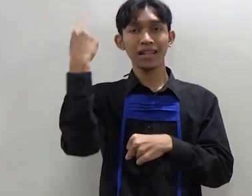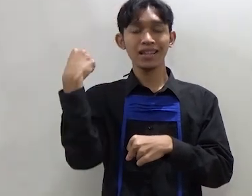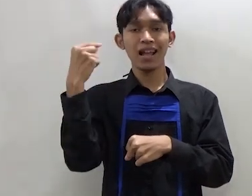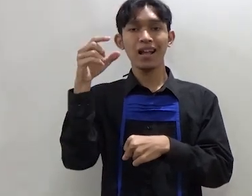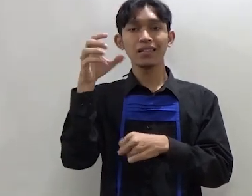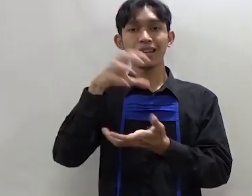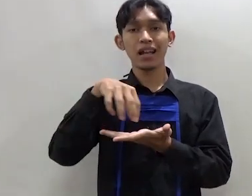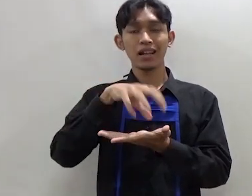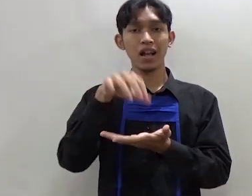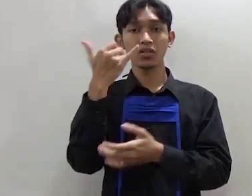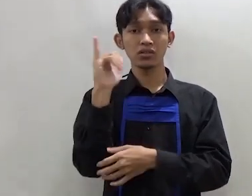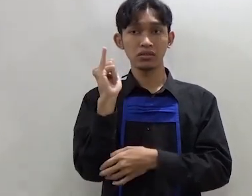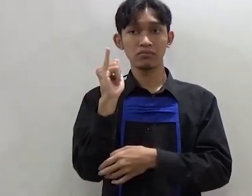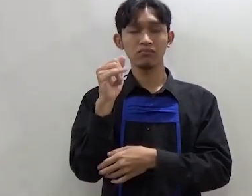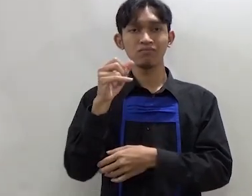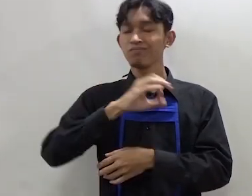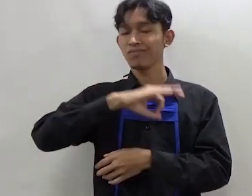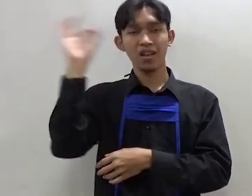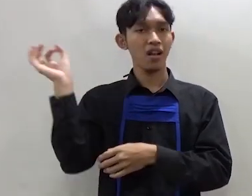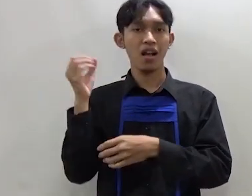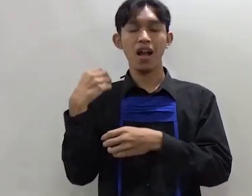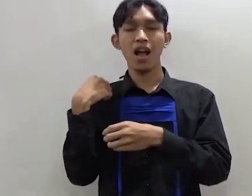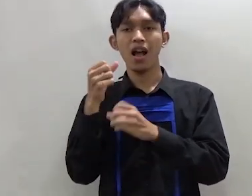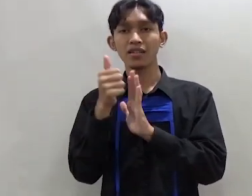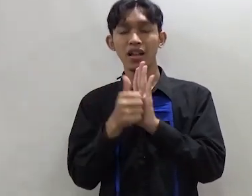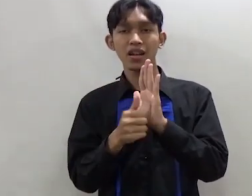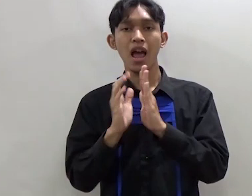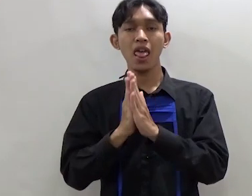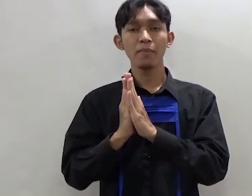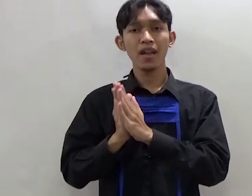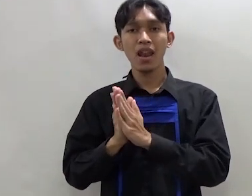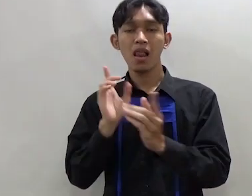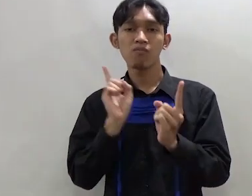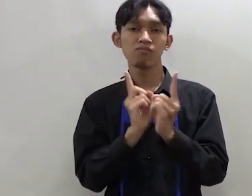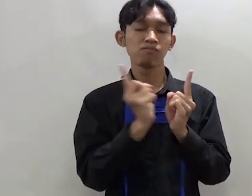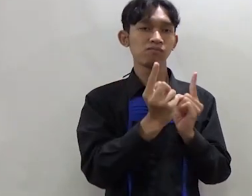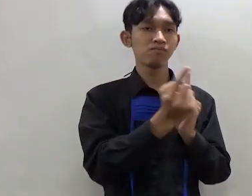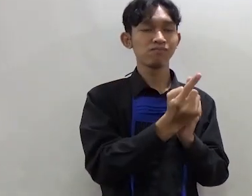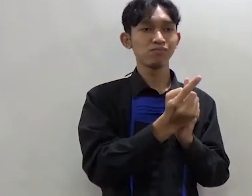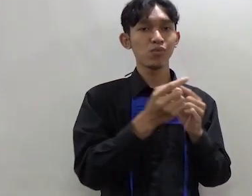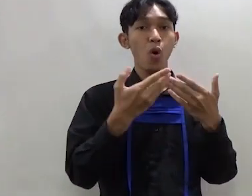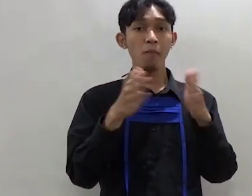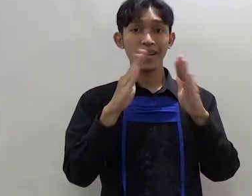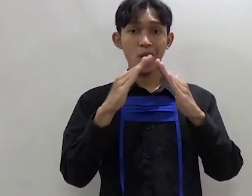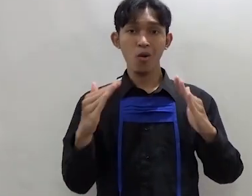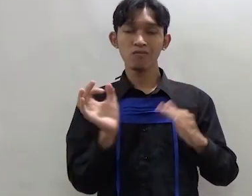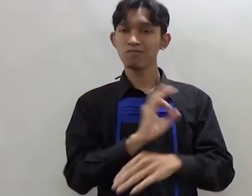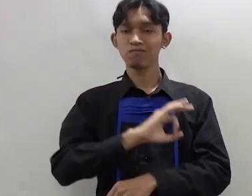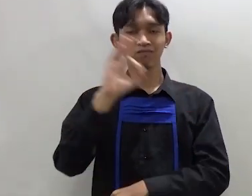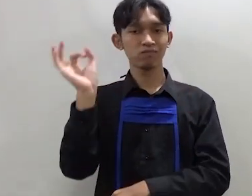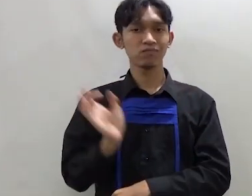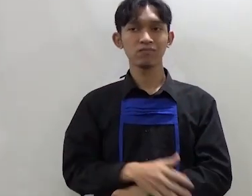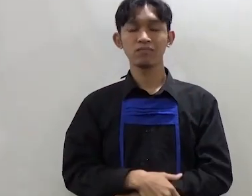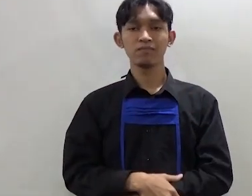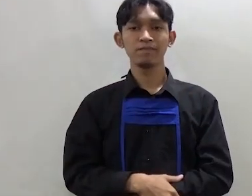datang itu seperti apa, sehingga untuk menghindari hal-hal yang bisa menyebabkan atau berpotensi